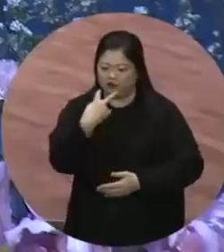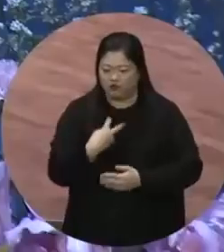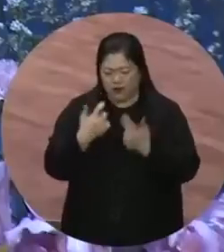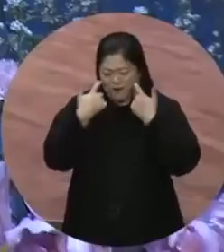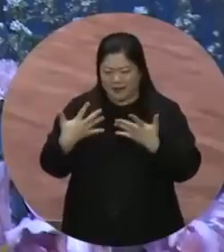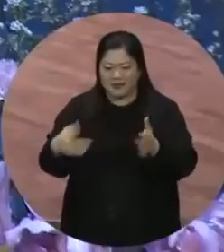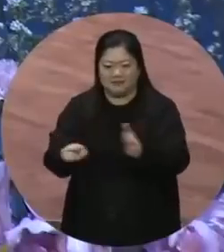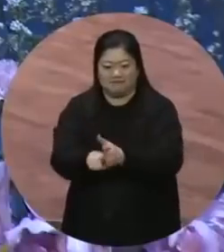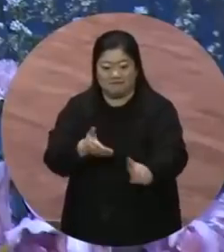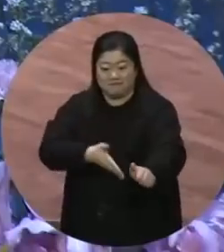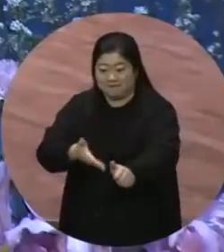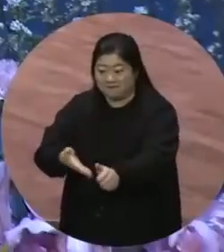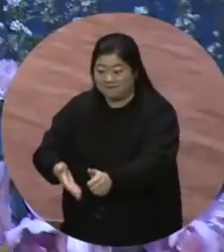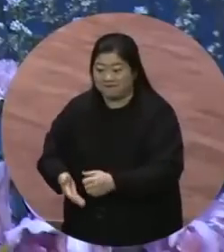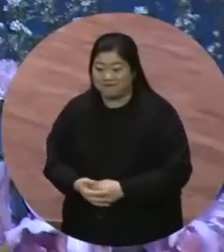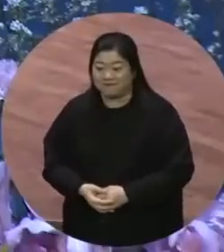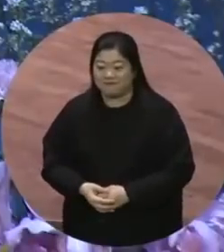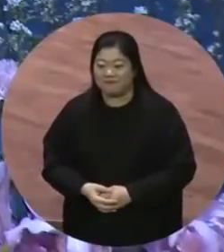믿으시기를 바랍니다.